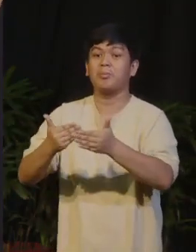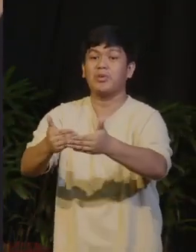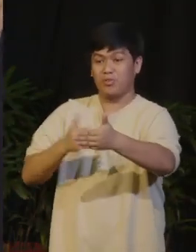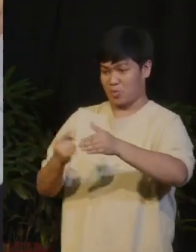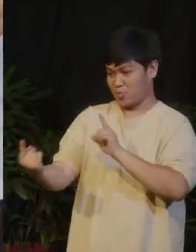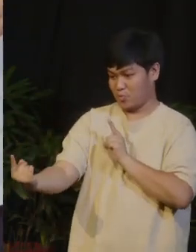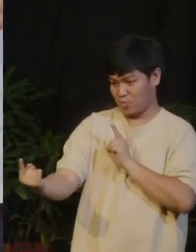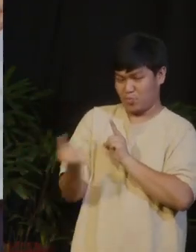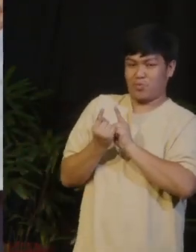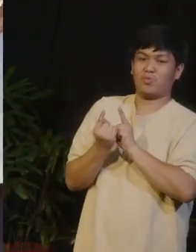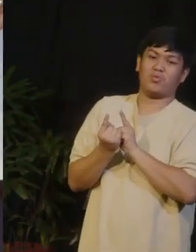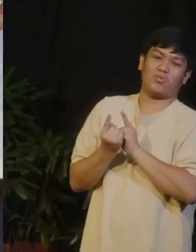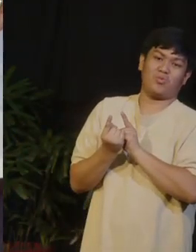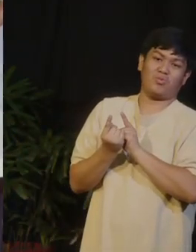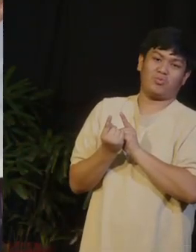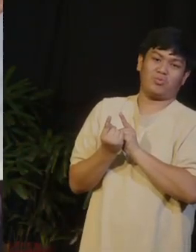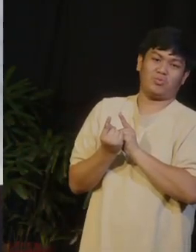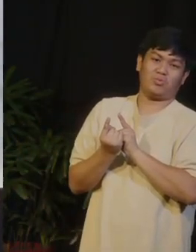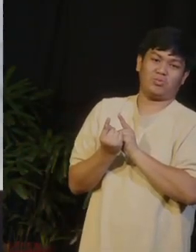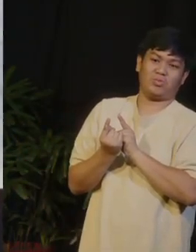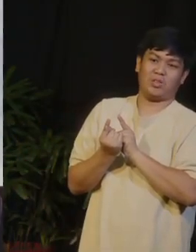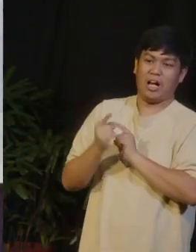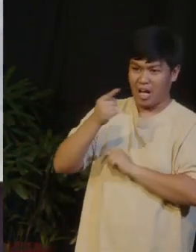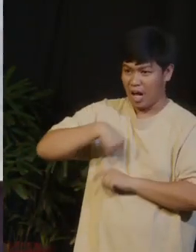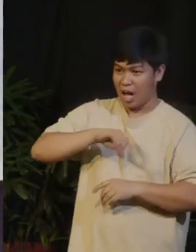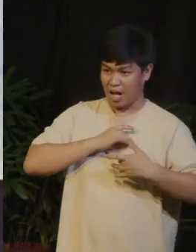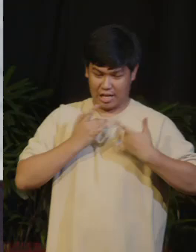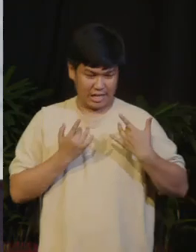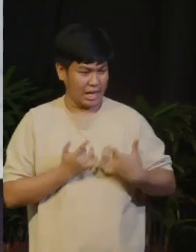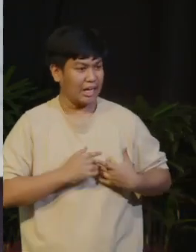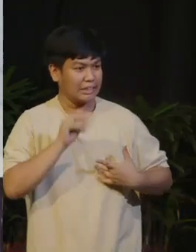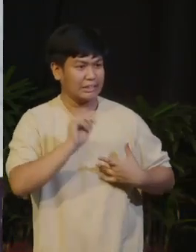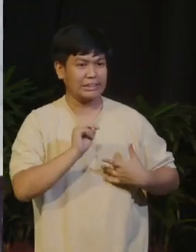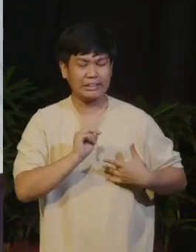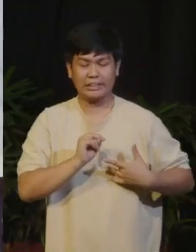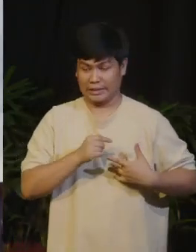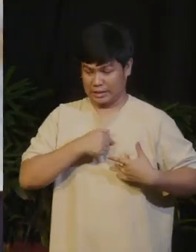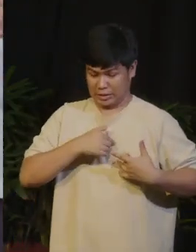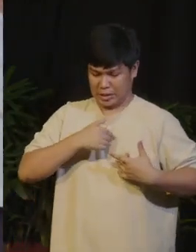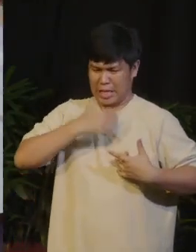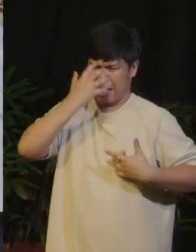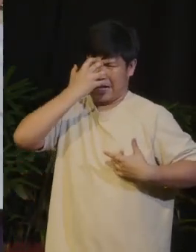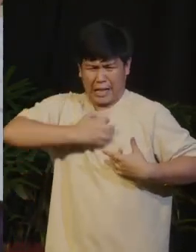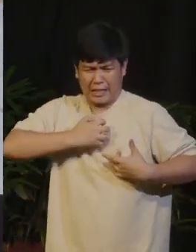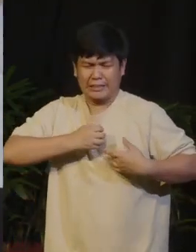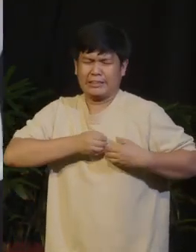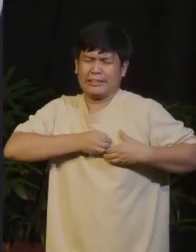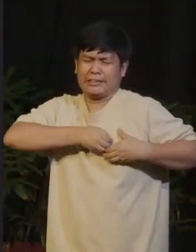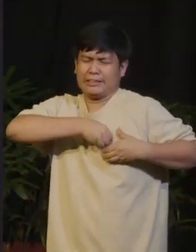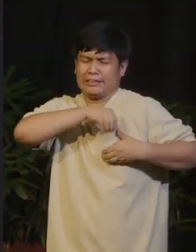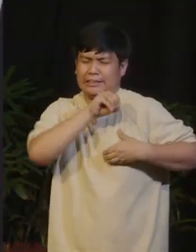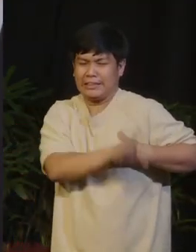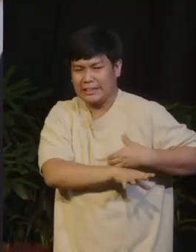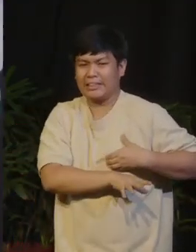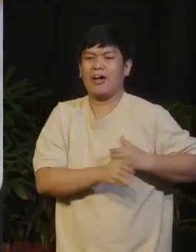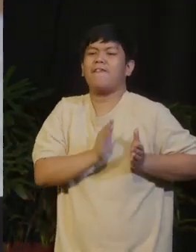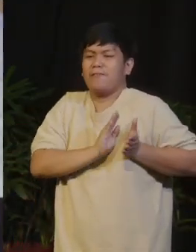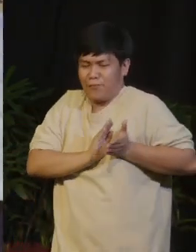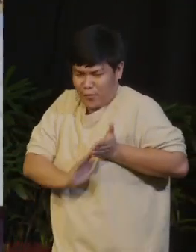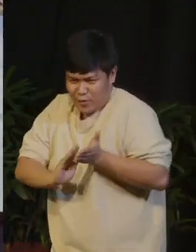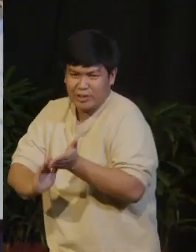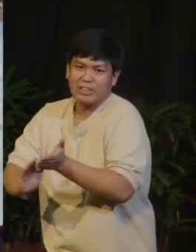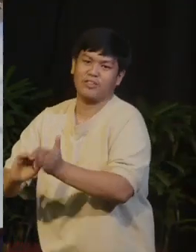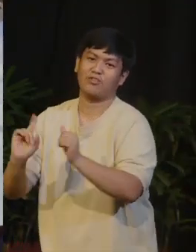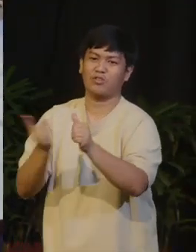ng paumanhin sa atin. Kailangan pwede na nating i-release yung ating forgiveness. Sabi nga nila, pwede